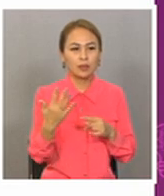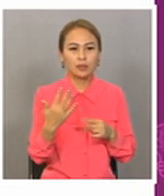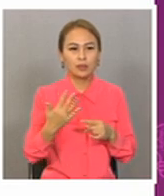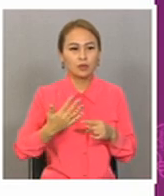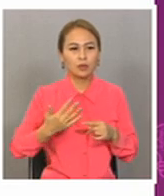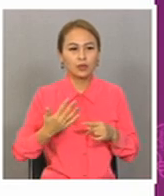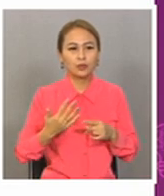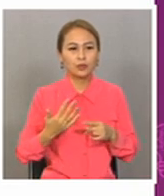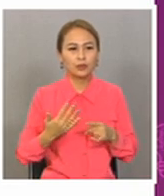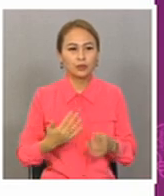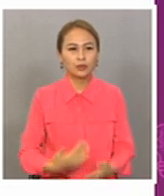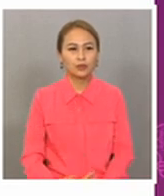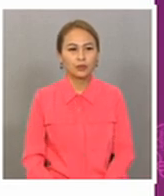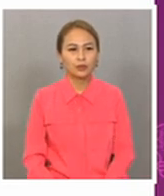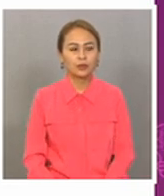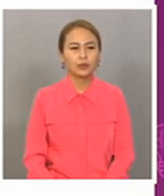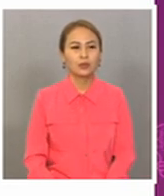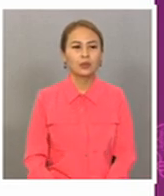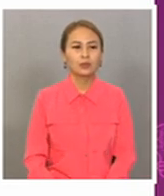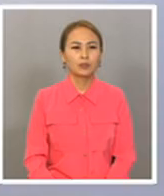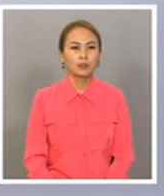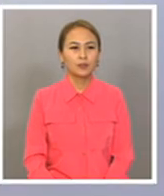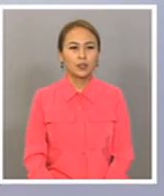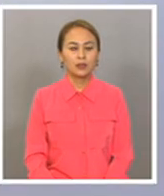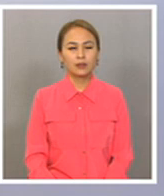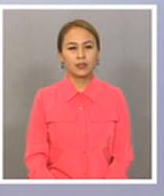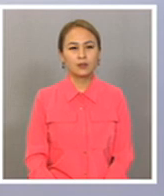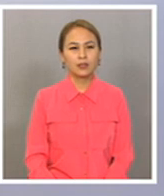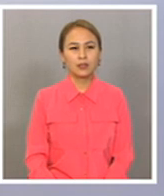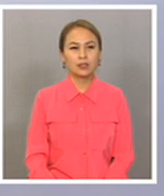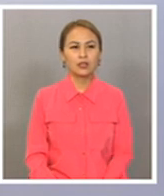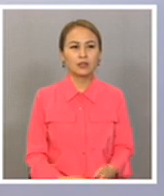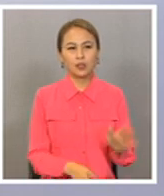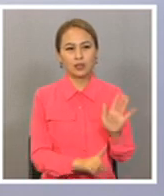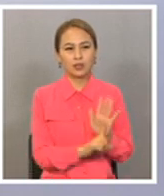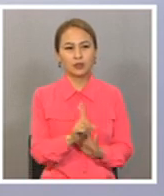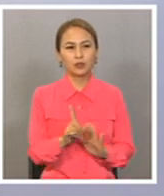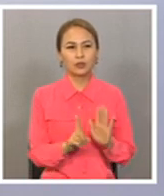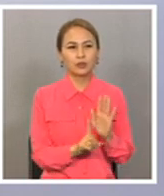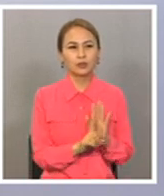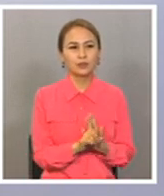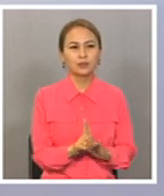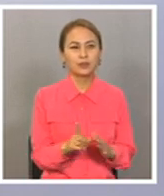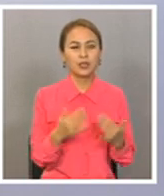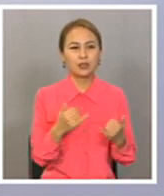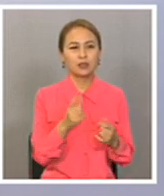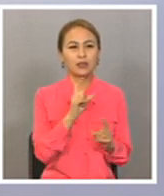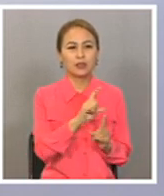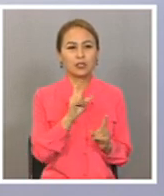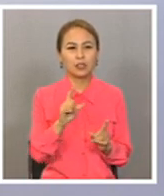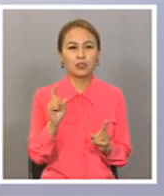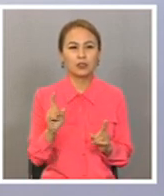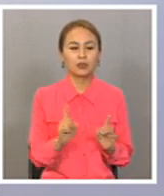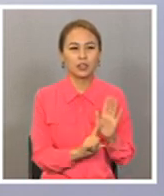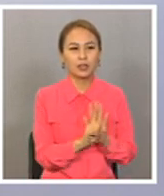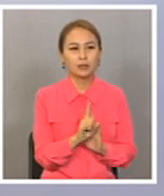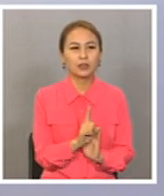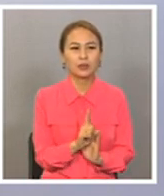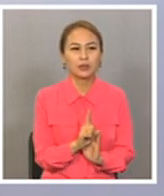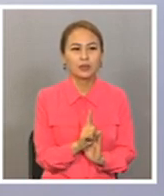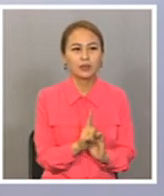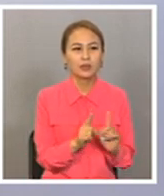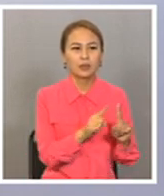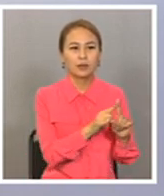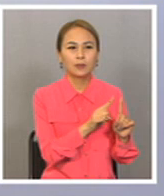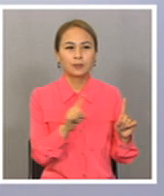координатасы 5.5-ке тең. Келесі соңғы мысалымыз. Біз координаталық сәуленің бір